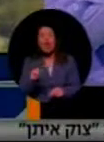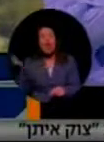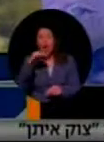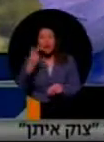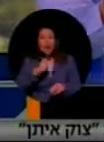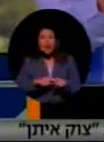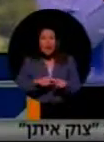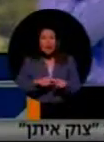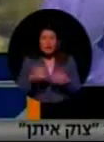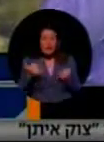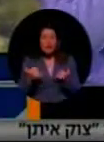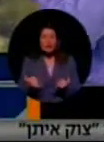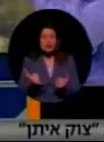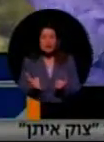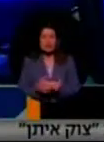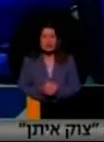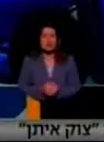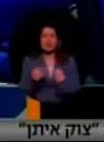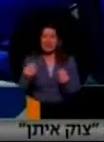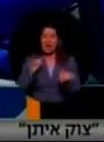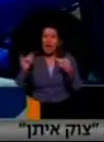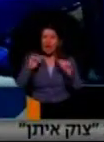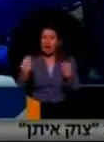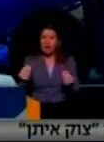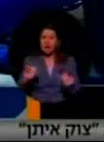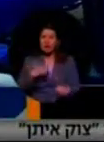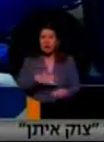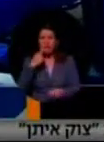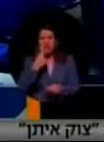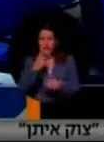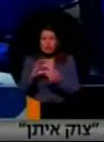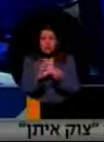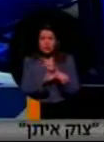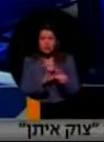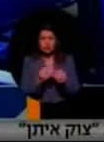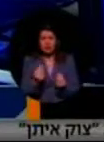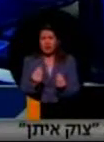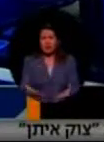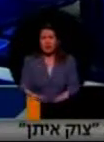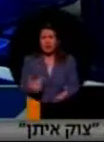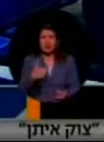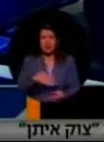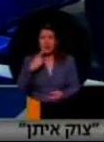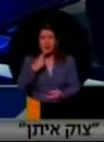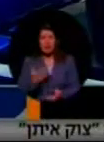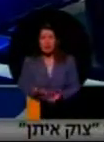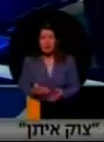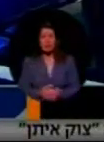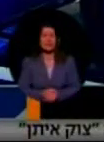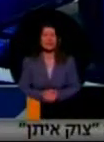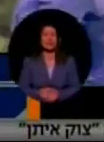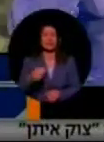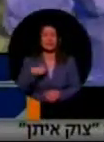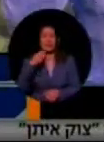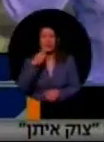לסיים את הדיון הזה. אני חושב שזה תחרות צעקות, אבל תן לי 2 משפטים להגיד. לא, לא, לא. אני אתן לך חצי משפט וסוגרים. אבל אני אומר,